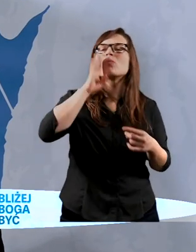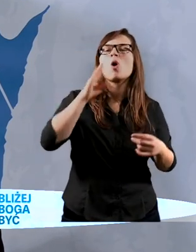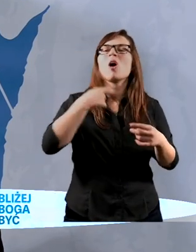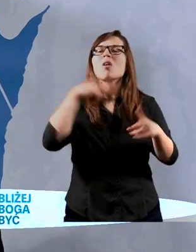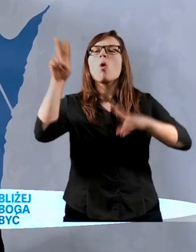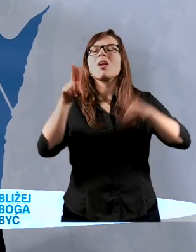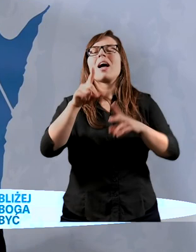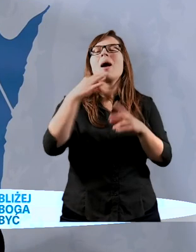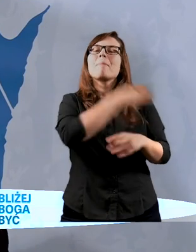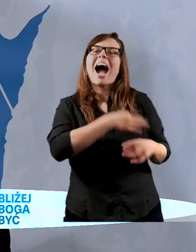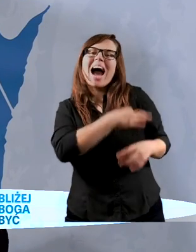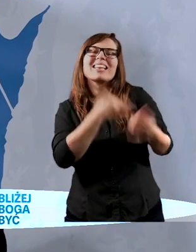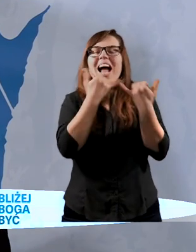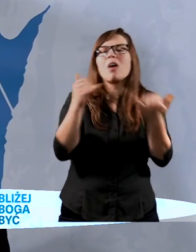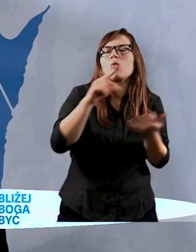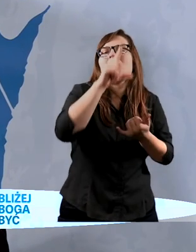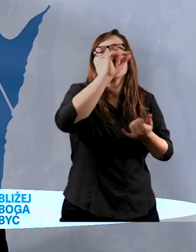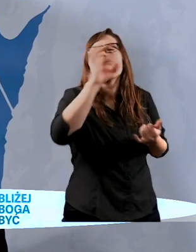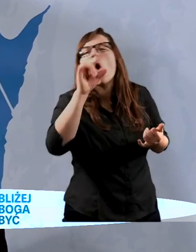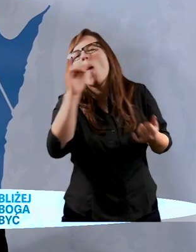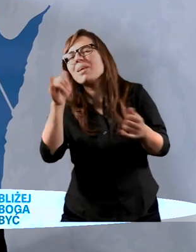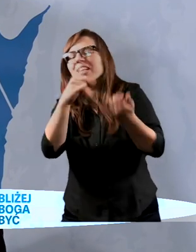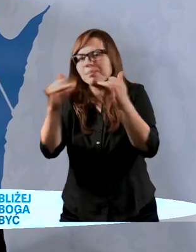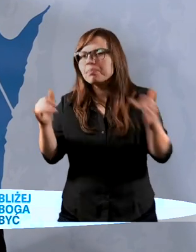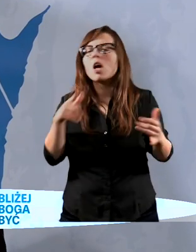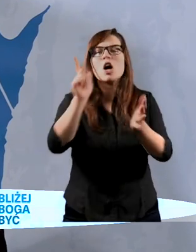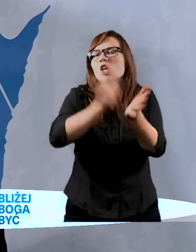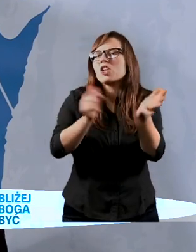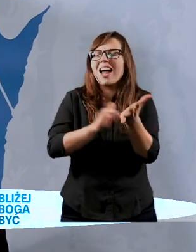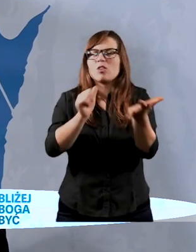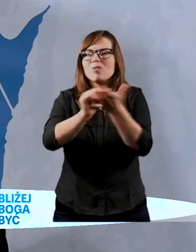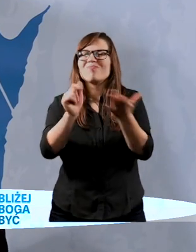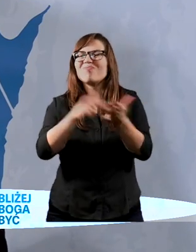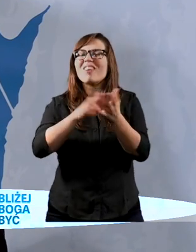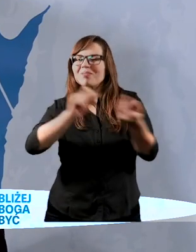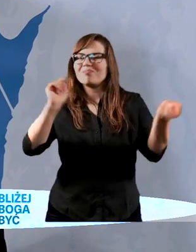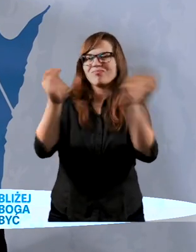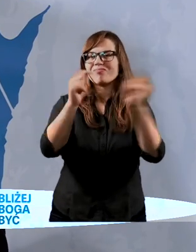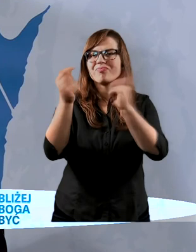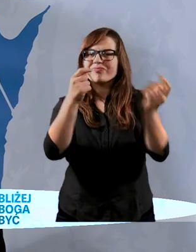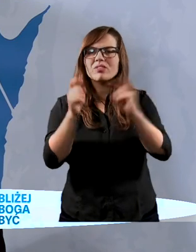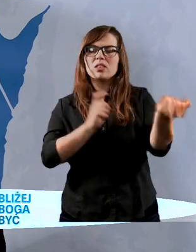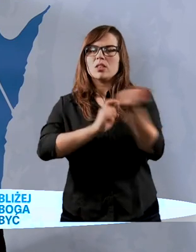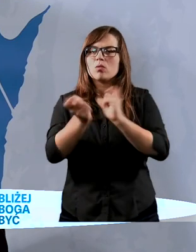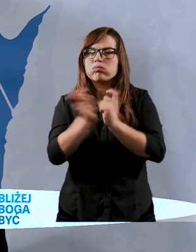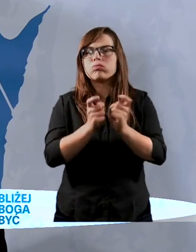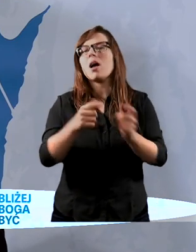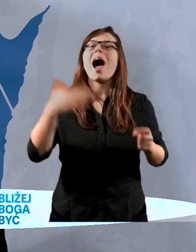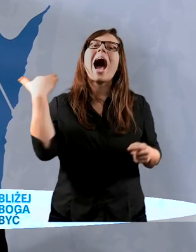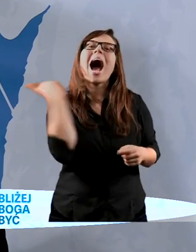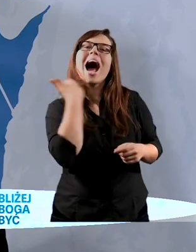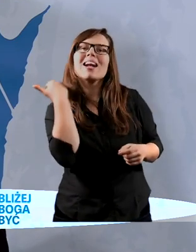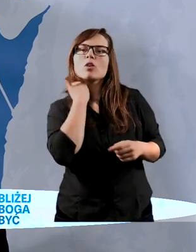głosuje na różne partie i często, kiedy rozmawiamy o polityce, dochodzi do właśnie do kłótni.